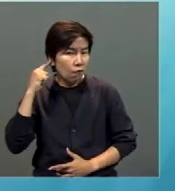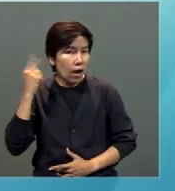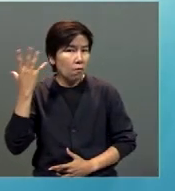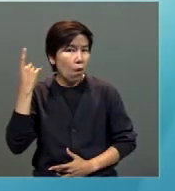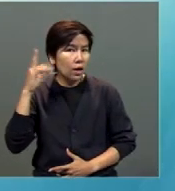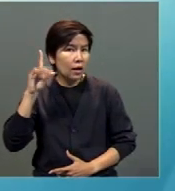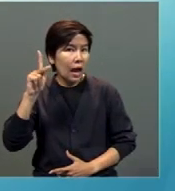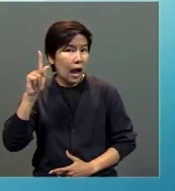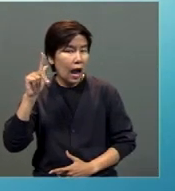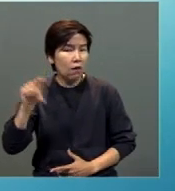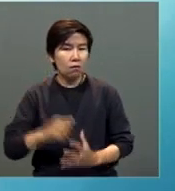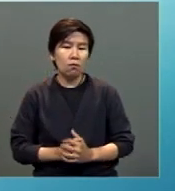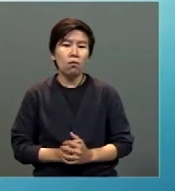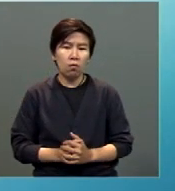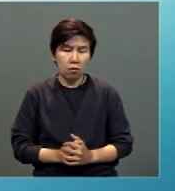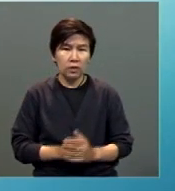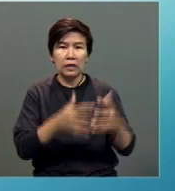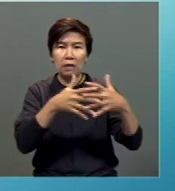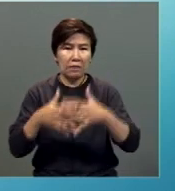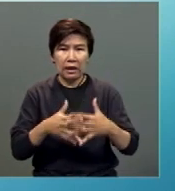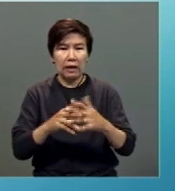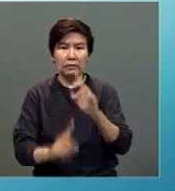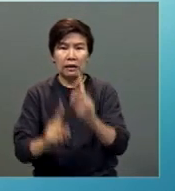เมื่อวานนี้ผมก็ได้เห็นข่าวนะครับว่าพูดถึงการเสียชีวิตในสหรัฐอเมริกาถึงเสียชีวิต2000กว่าเนี่ยมีข่าวว่าคอนเทนต์ตู้คอนเทนเนอร์ซิ่งอยู่หน้าสถานที่เขาจัดพิธีในงานศพนะครับมีศพอยู่ในนั้นร้อยกว่าศพนะครับไม่สามารถที่จะดูแลได้ส่งกลิ่นออกมาแล้วทำให้คนชาวบ้านแถวนั้นได้กลิ่นขึ้นมานะก็เป็นเพราะว่าตู้คอนเทนเนอร์ซึ่งต้องใช้เครื่อง